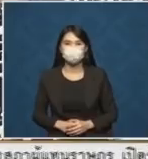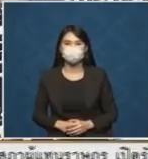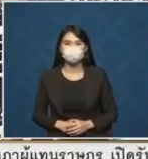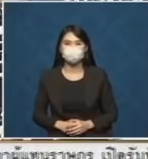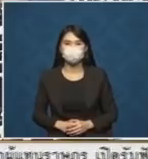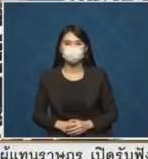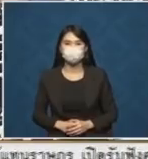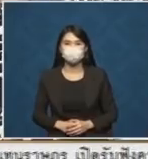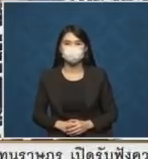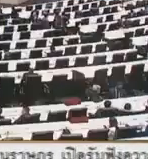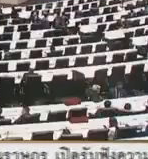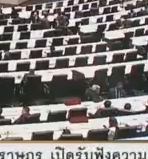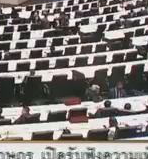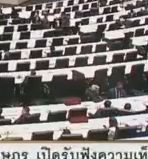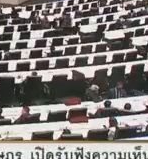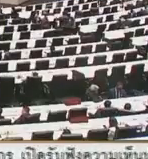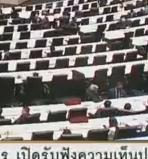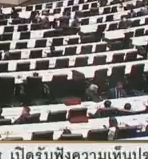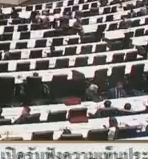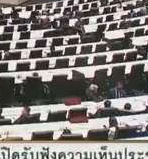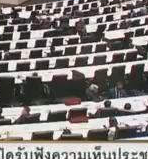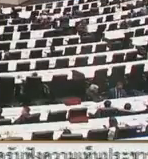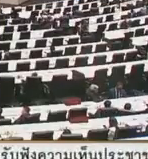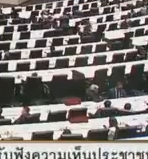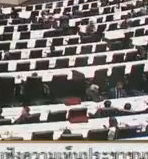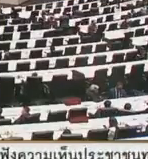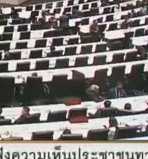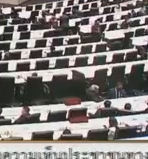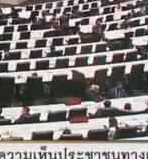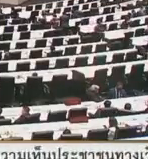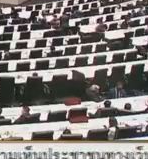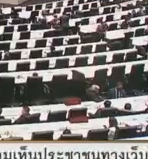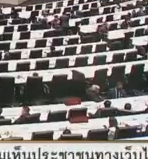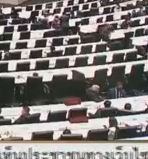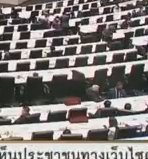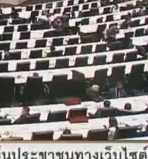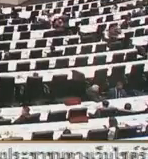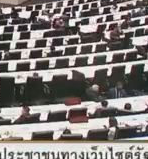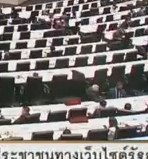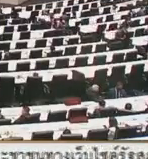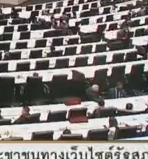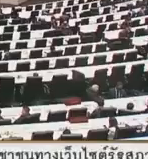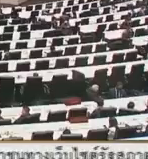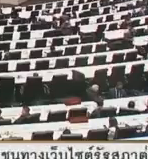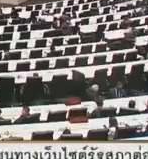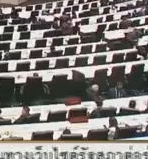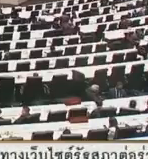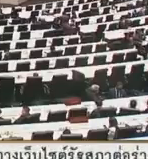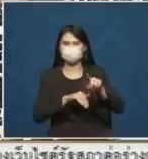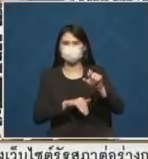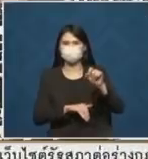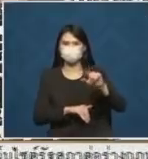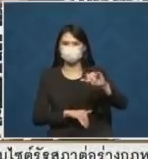ครึ่งหนึ่งแล้วเพราะครึ่งหนึ่งตอนนี้มันแค่ประมาณ240กว่าคนเท่านั้นเองป ั จจุบันรัฐบ